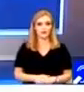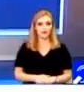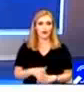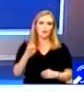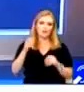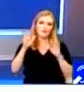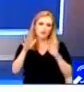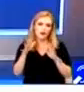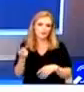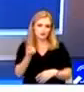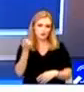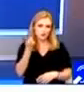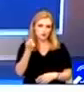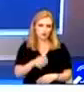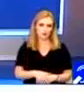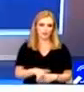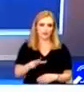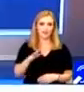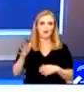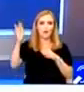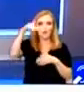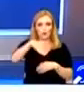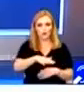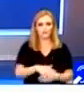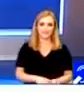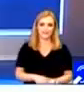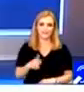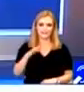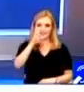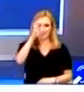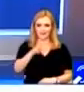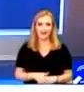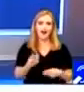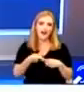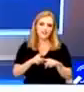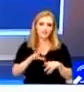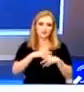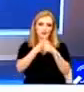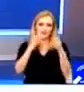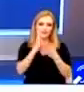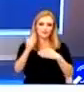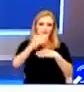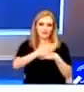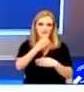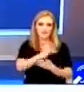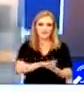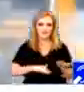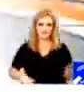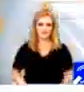Câțiva strop de ploaie s-ar putea să cadă în zona de munte și în sud-vestul țării. Acestea au fost informațiile. Să aveți o seară